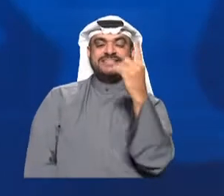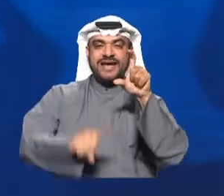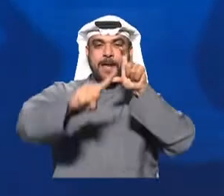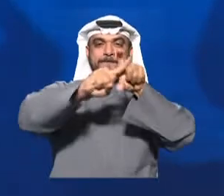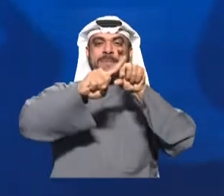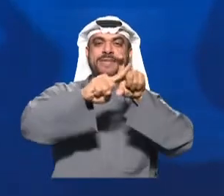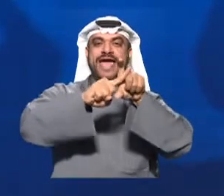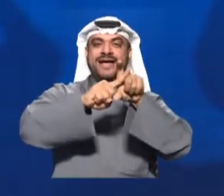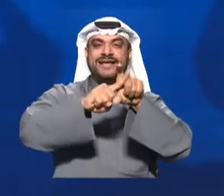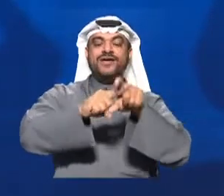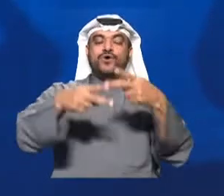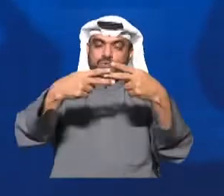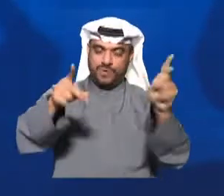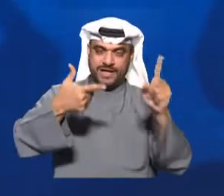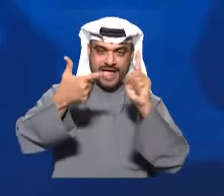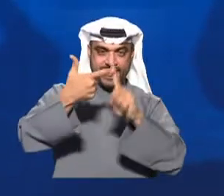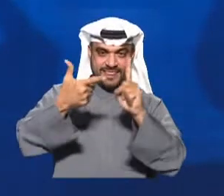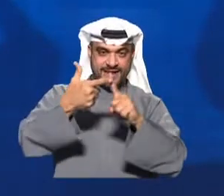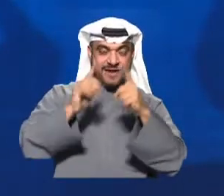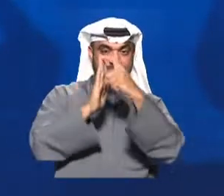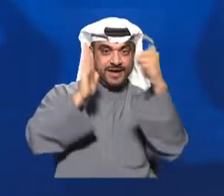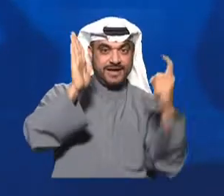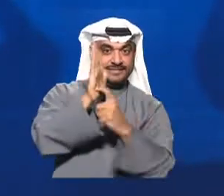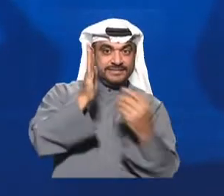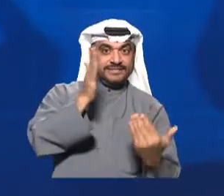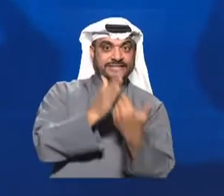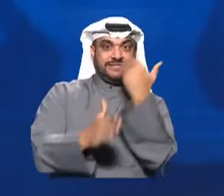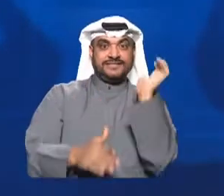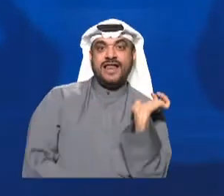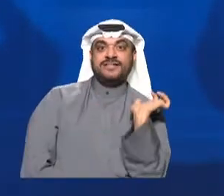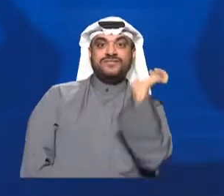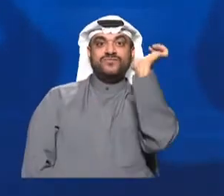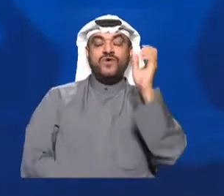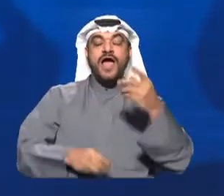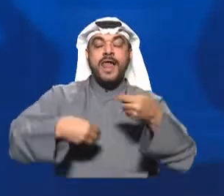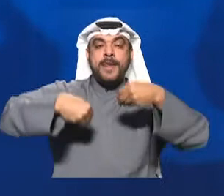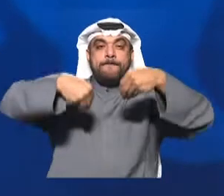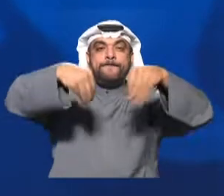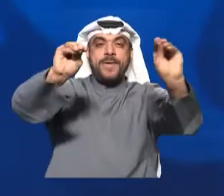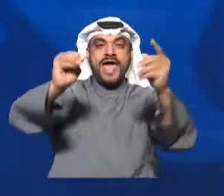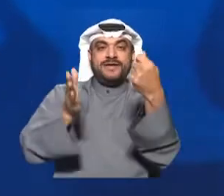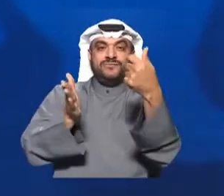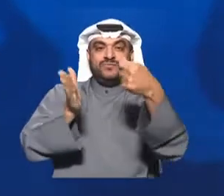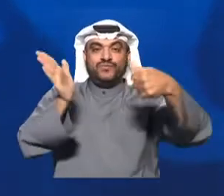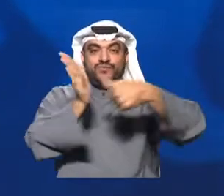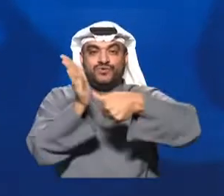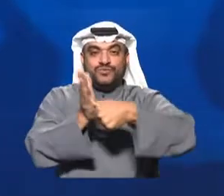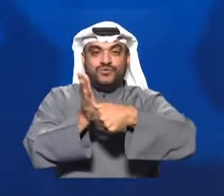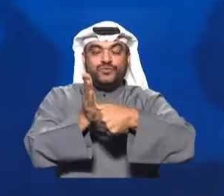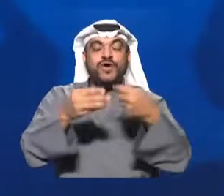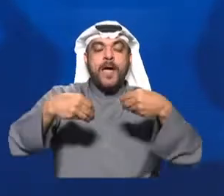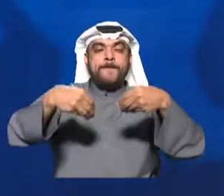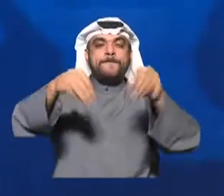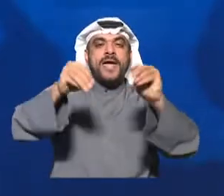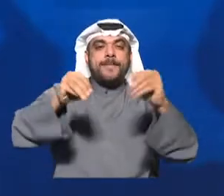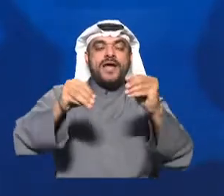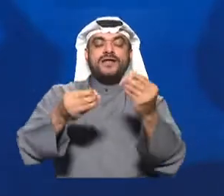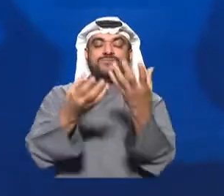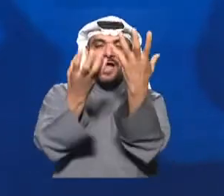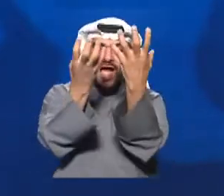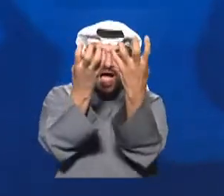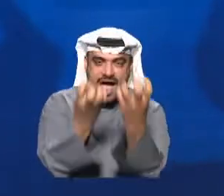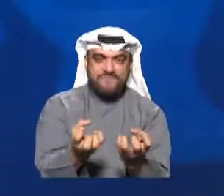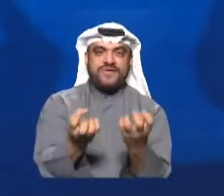10%، وتعديل قانون التأمينات المتعلق بالاستبدال، حيث تم تعديل جداول القيمة الاستبدالية بتخفيض